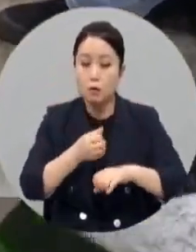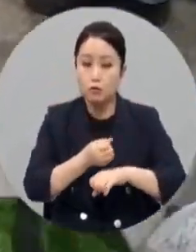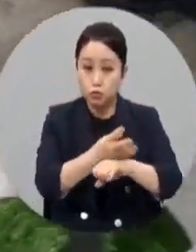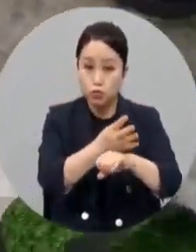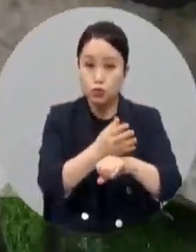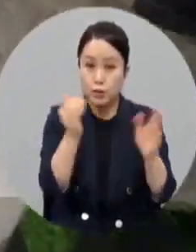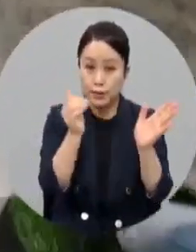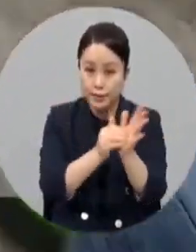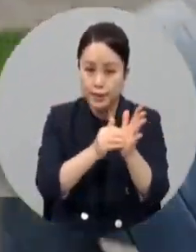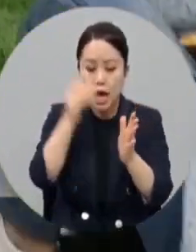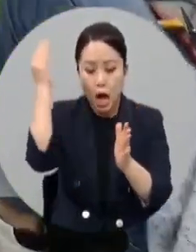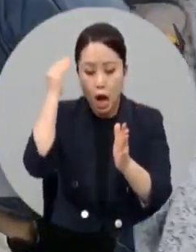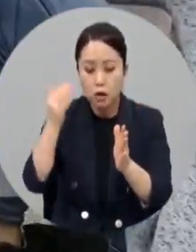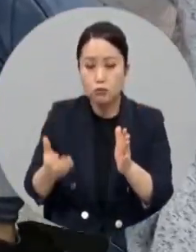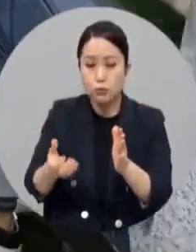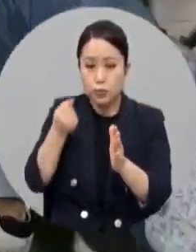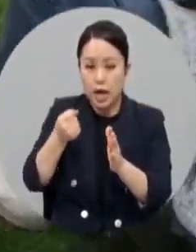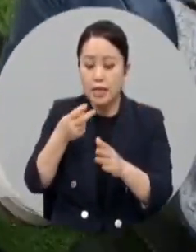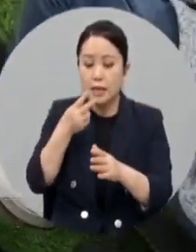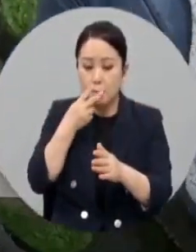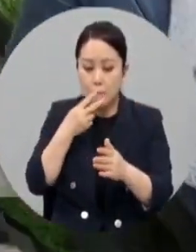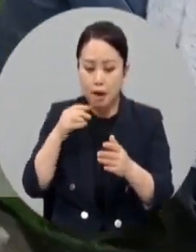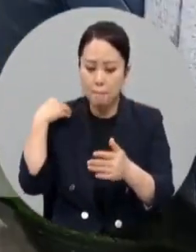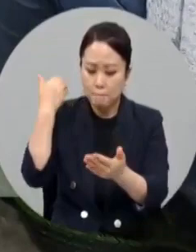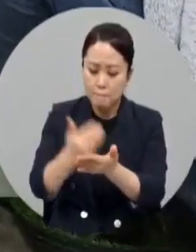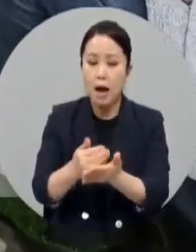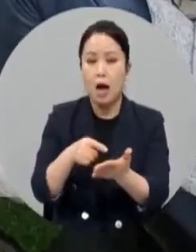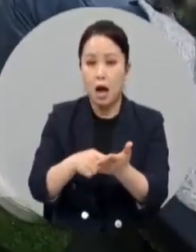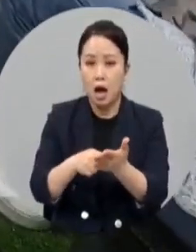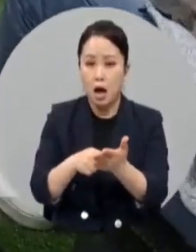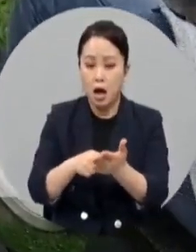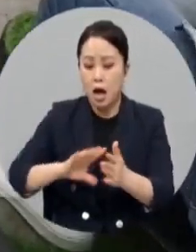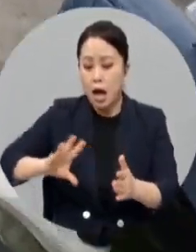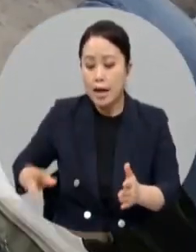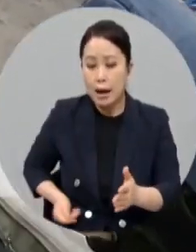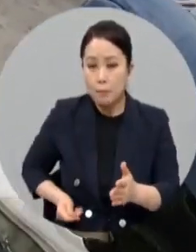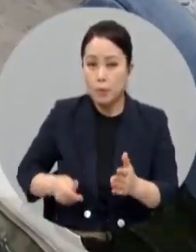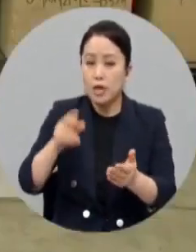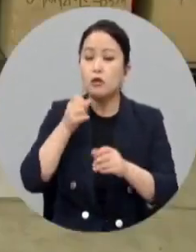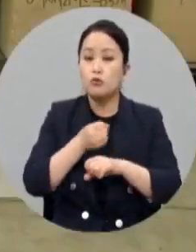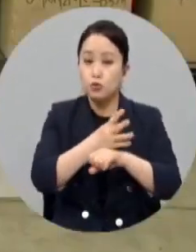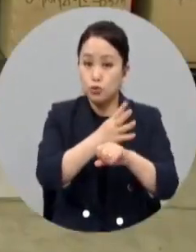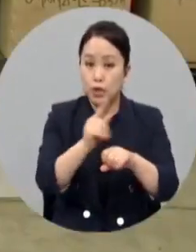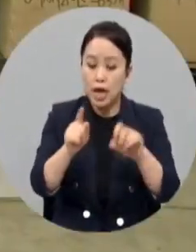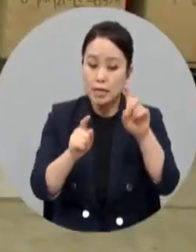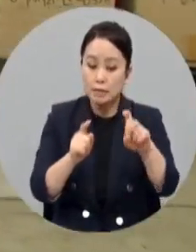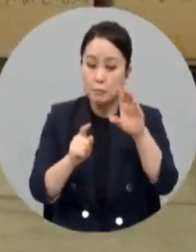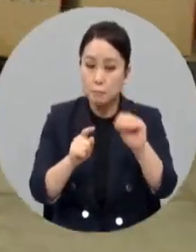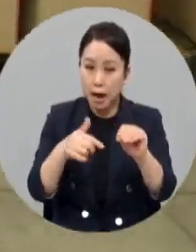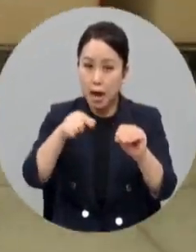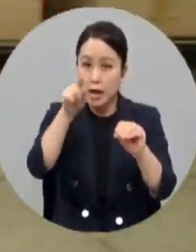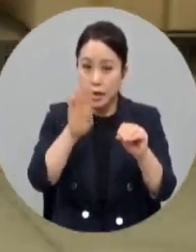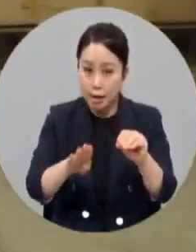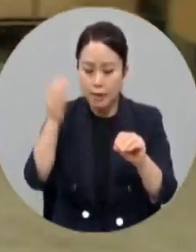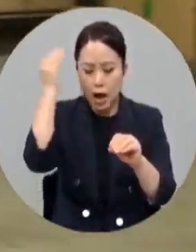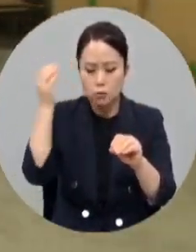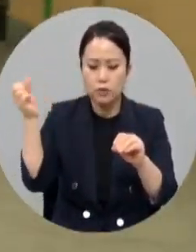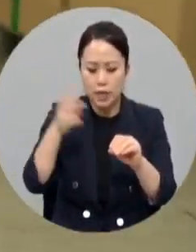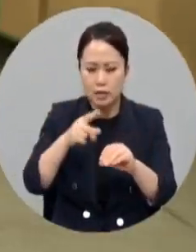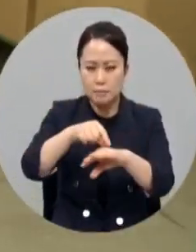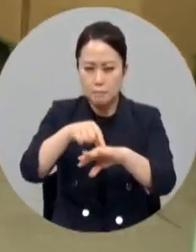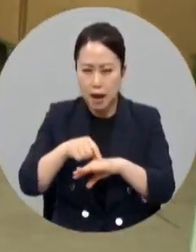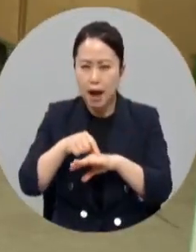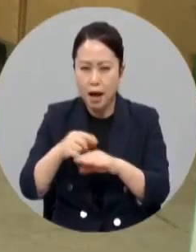담배가 쏟아집니다. 부산 세관은 캄보디아로 수출된 국산 담배 10만여 갑을 국내로 밀수하려던 일당